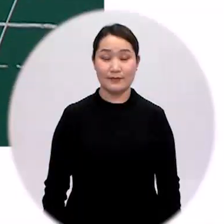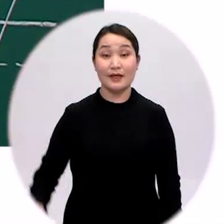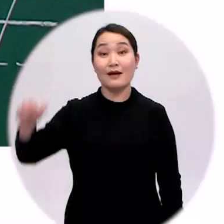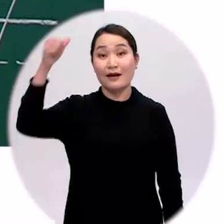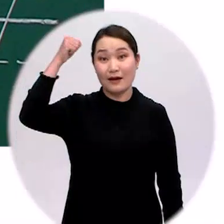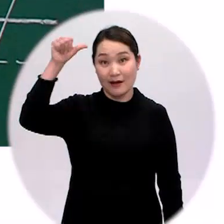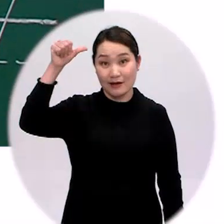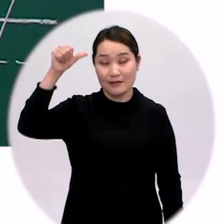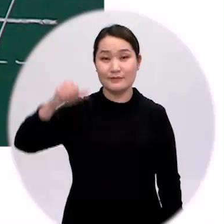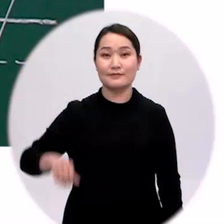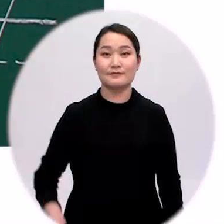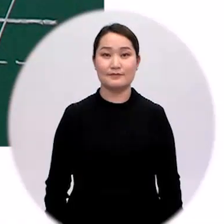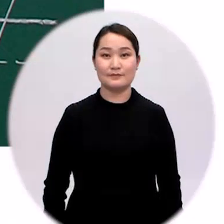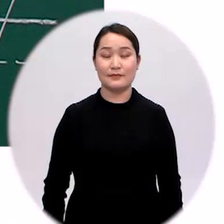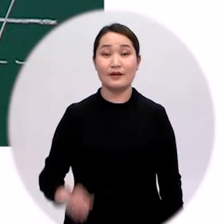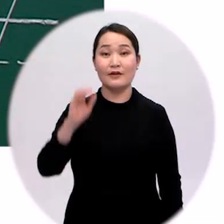Ах,